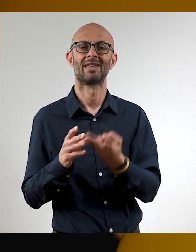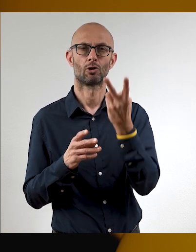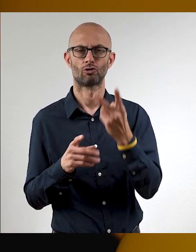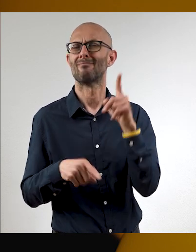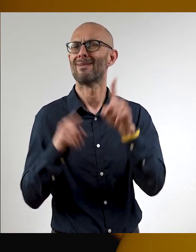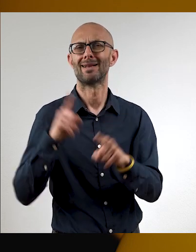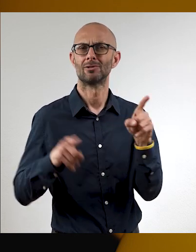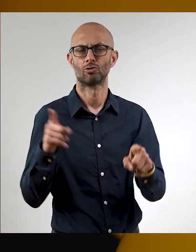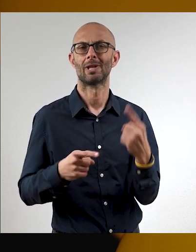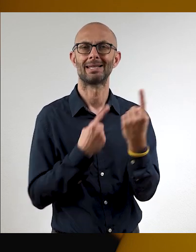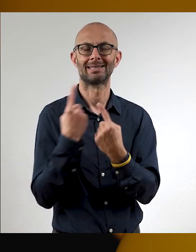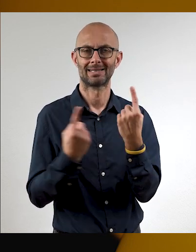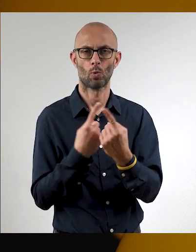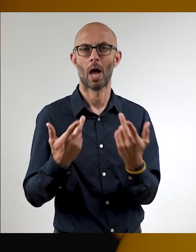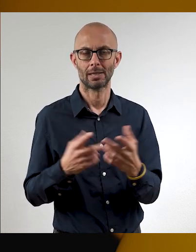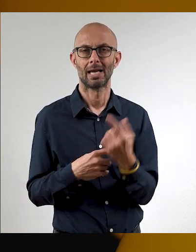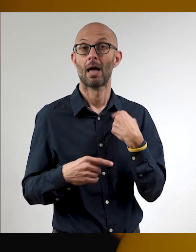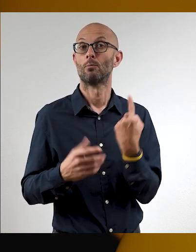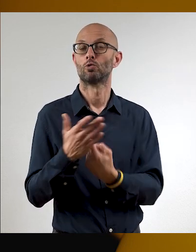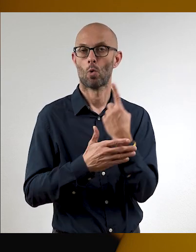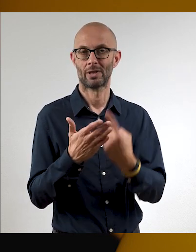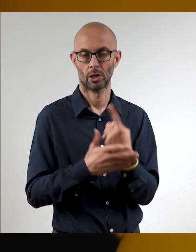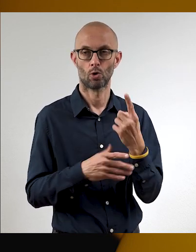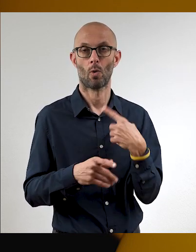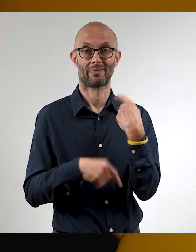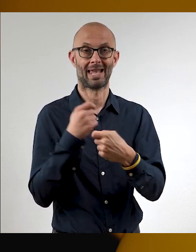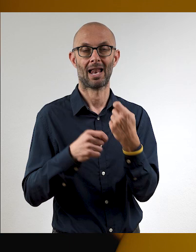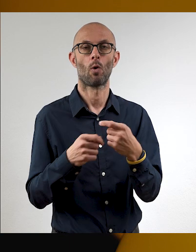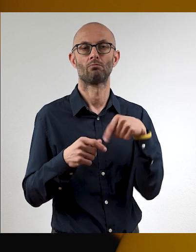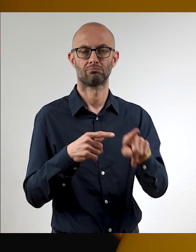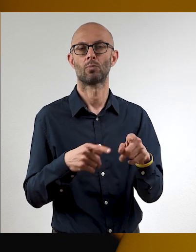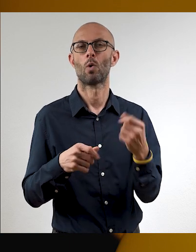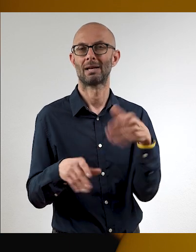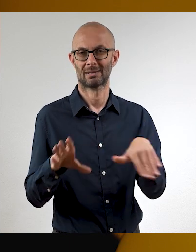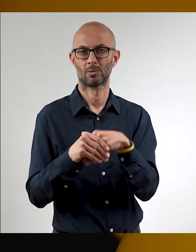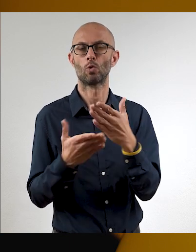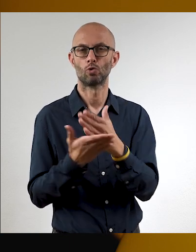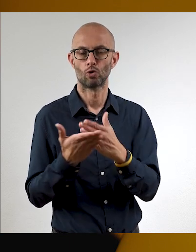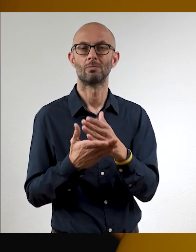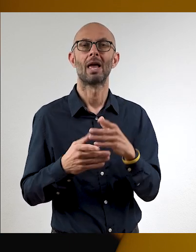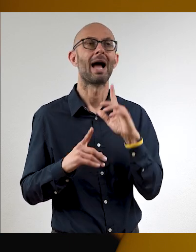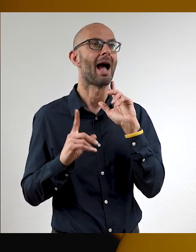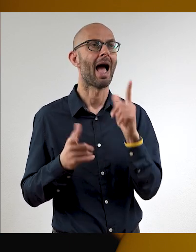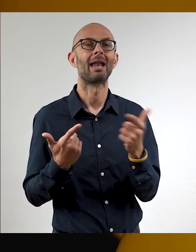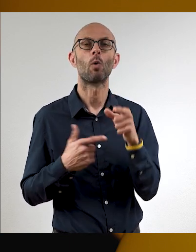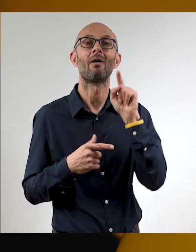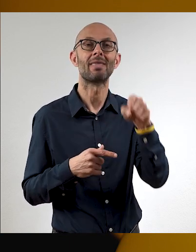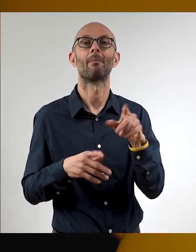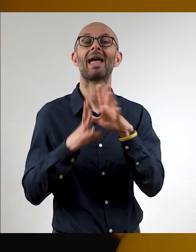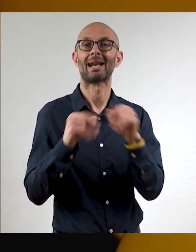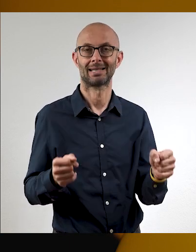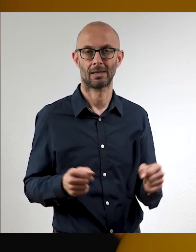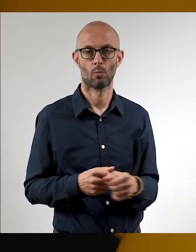viličarjem. Različne stvari se nam dogajajo v delovnih organizacijah in kaj lahko tam naredimo?